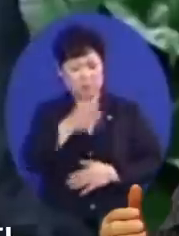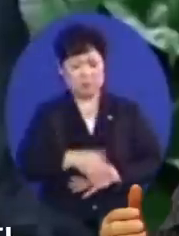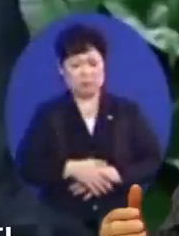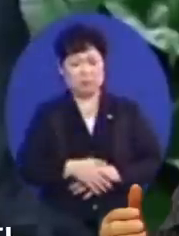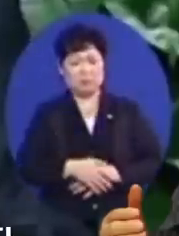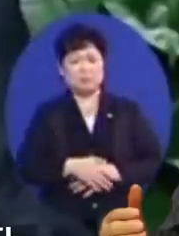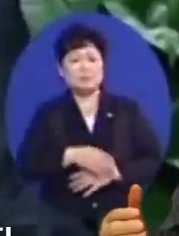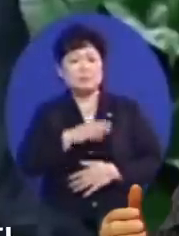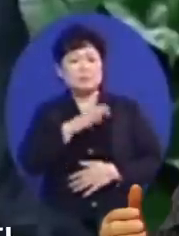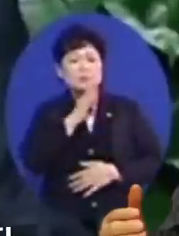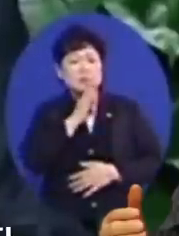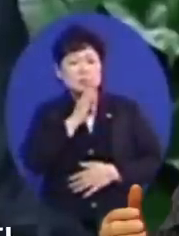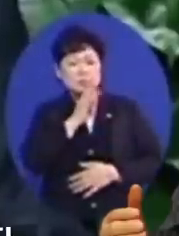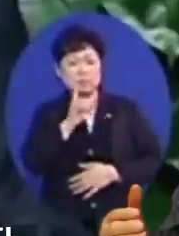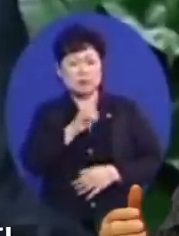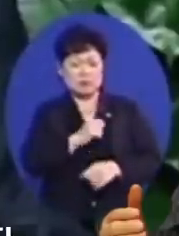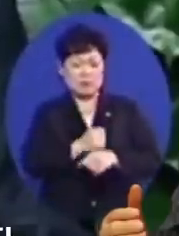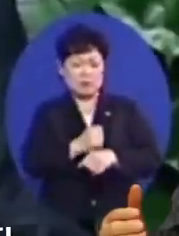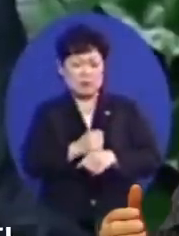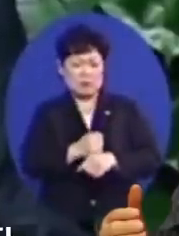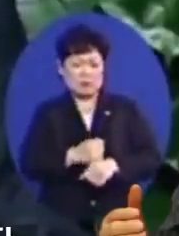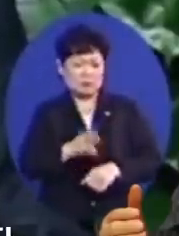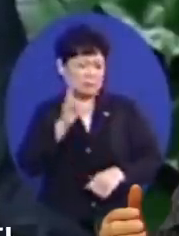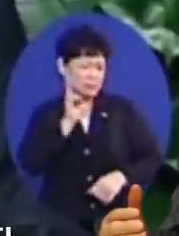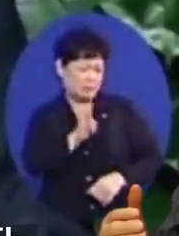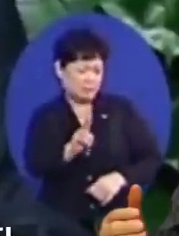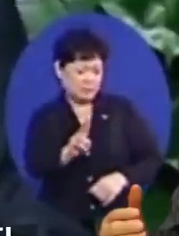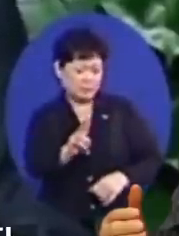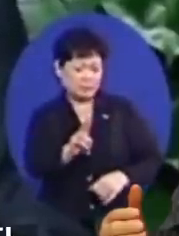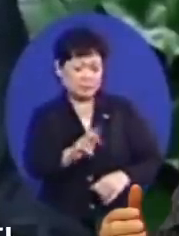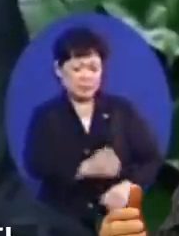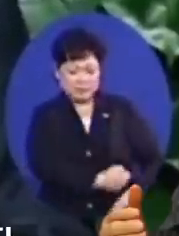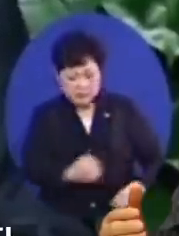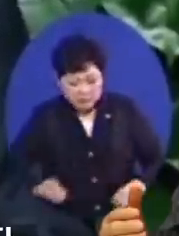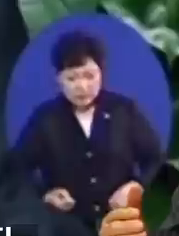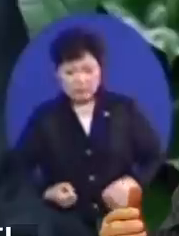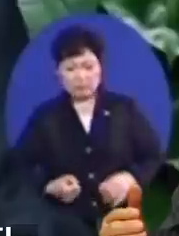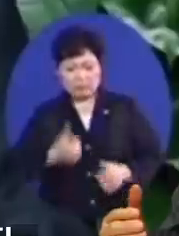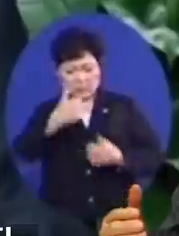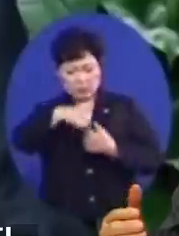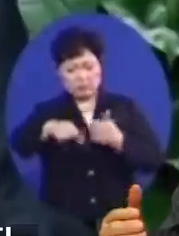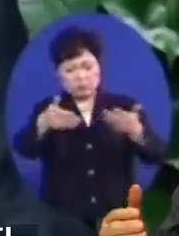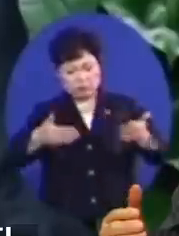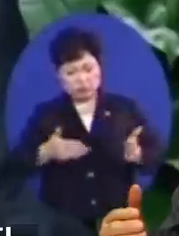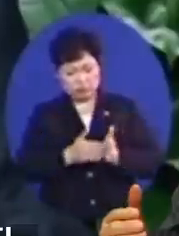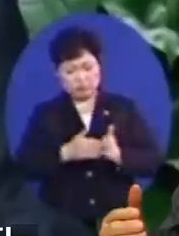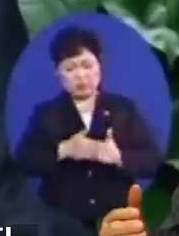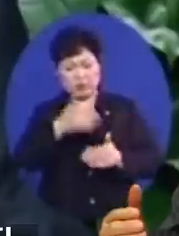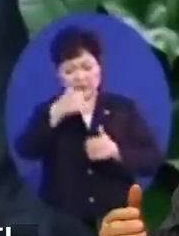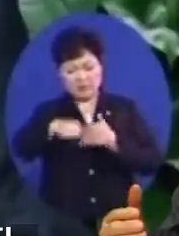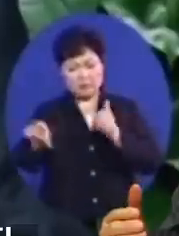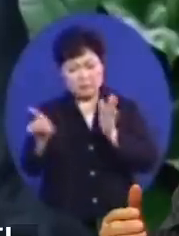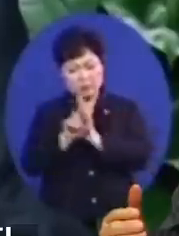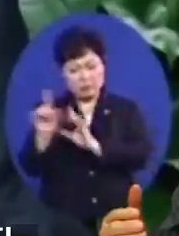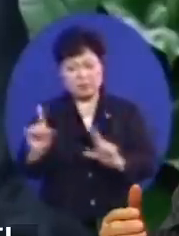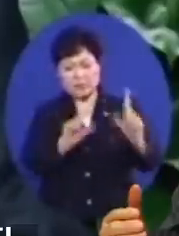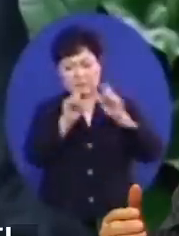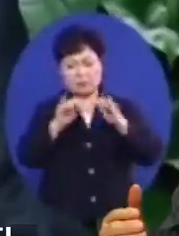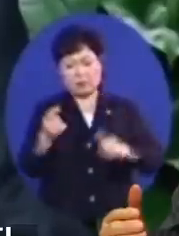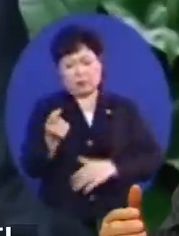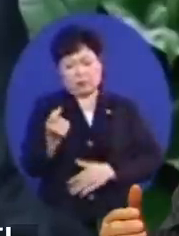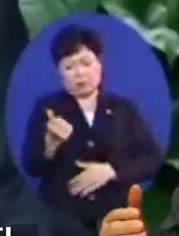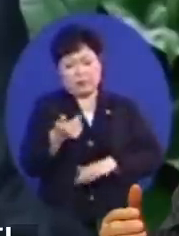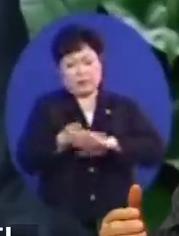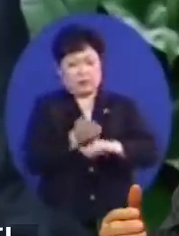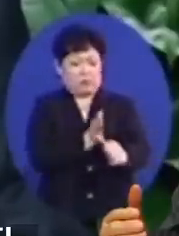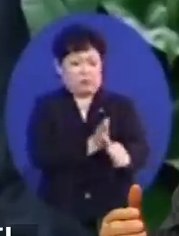엄청난 희생을 하면서 아들을 주신 하나님이, 그 아들을 믿고 의지하고 사는 사람이 조그만 다른 것을